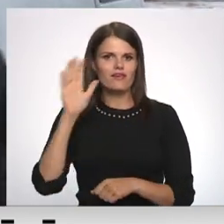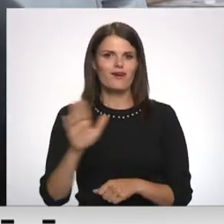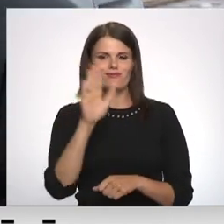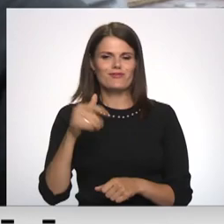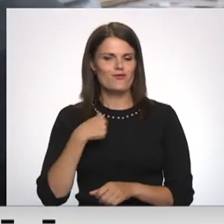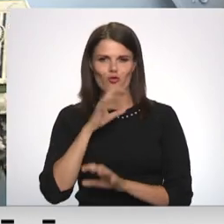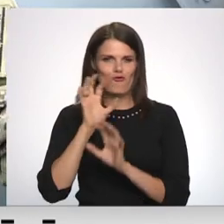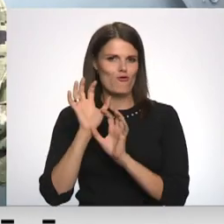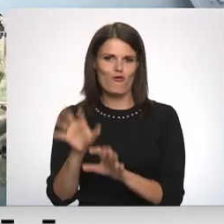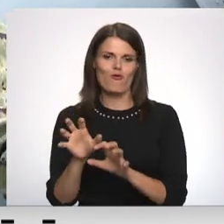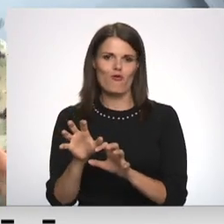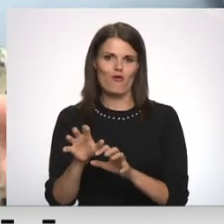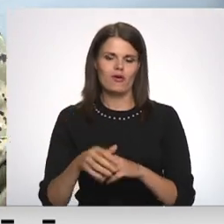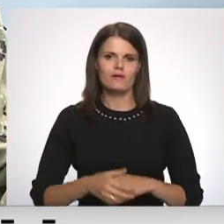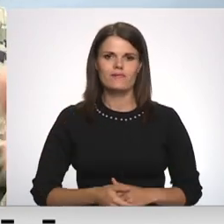mazulīts.